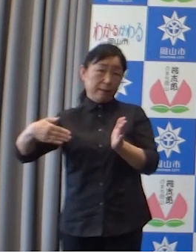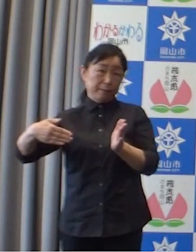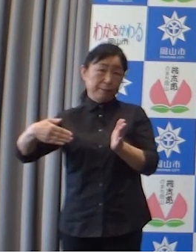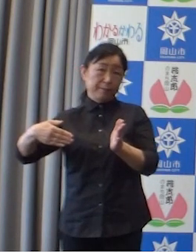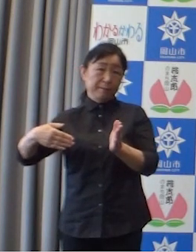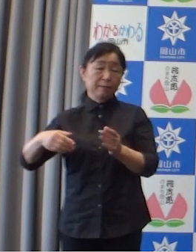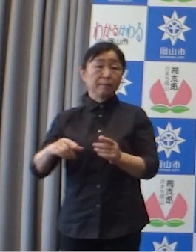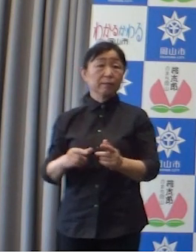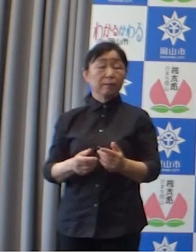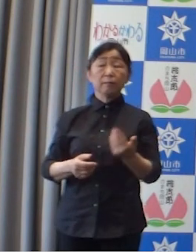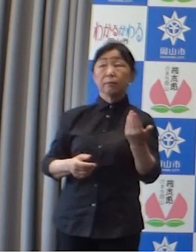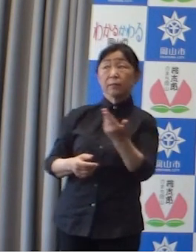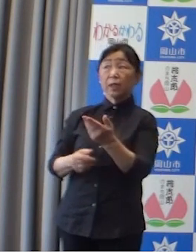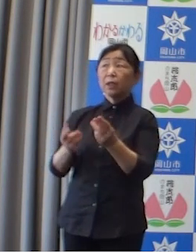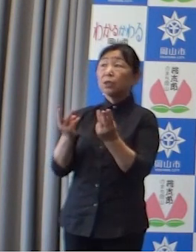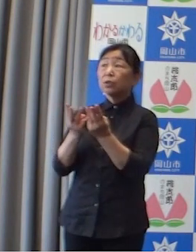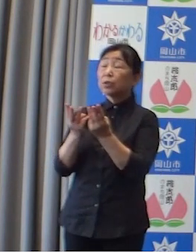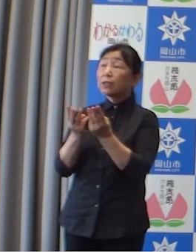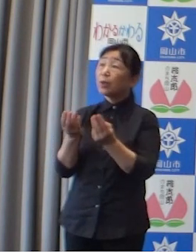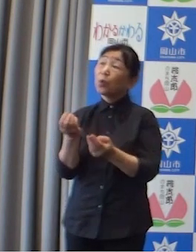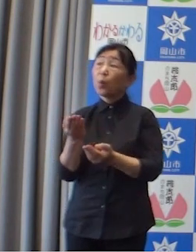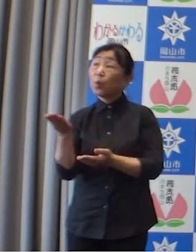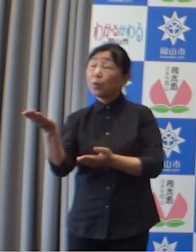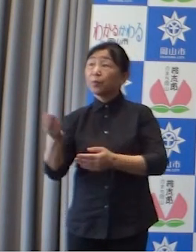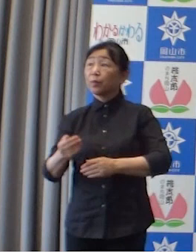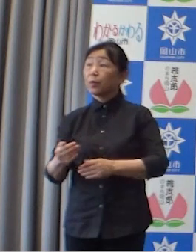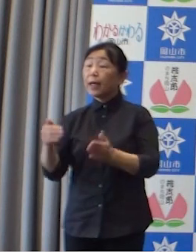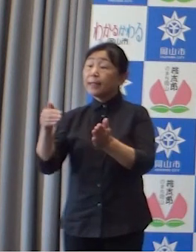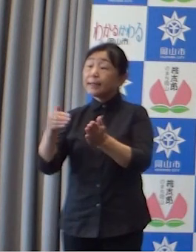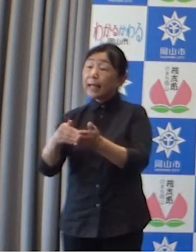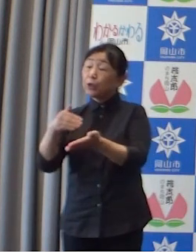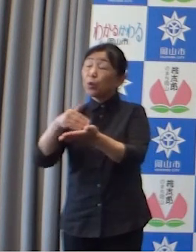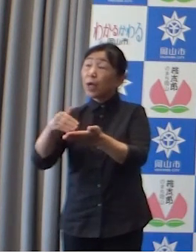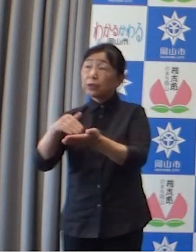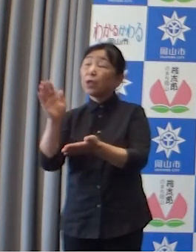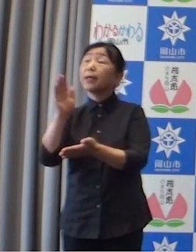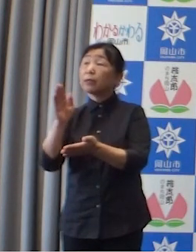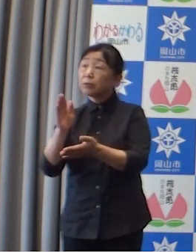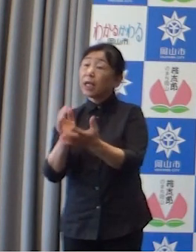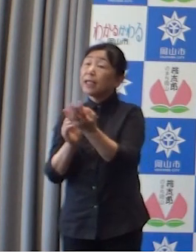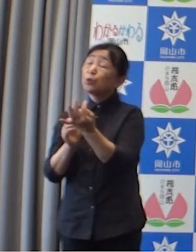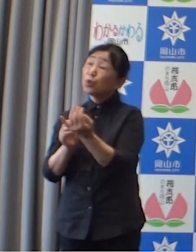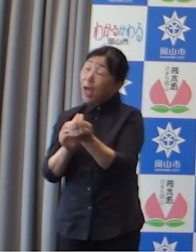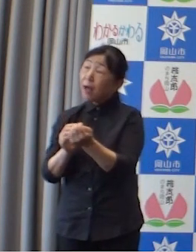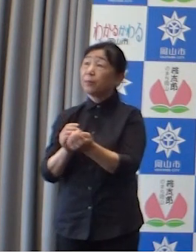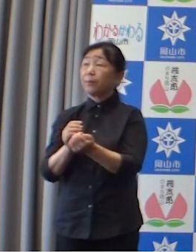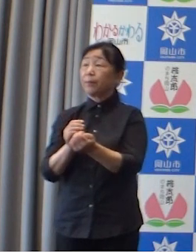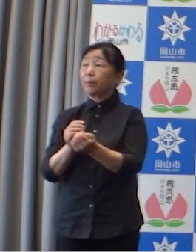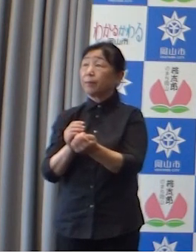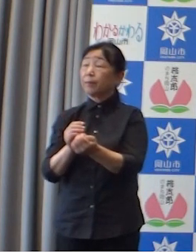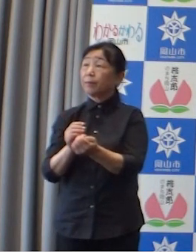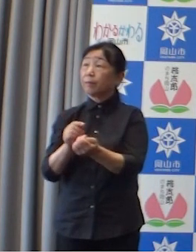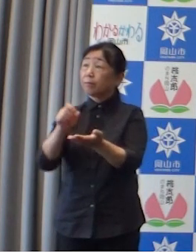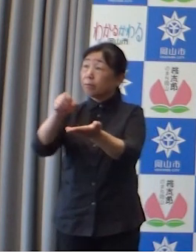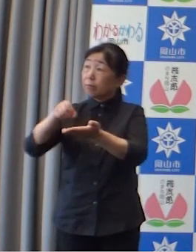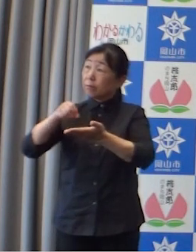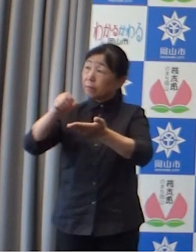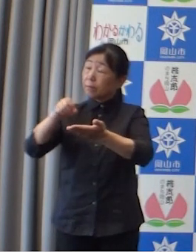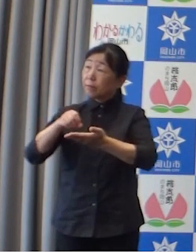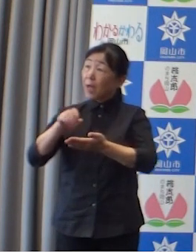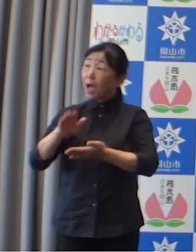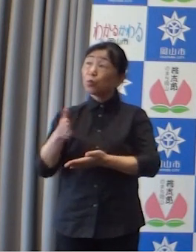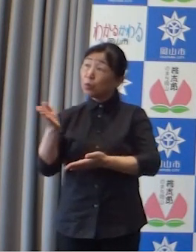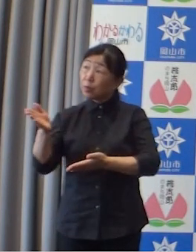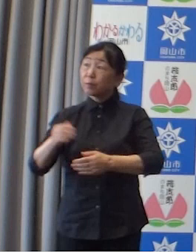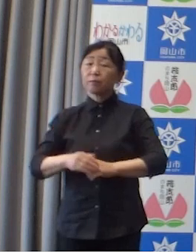についてはまだ集計をしておりません。 数字的には上がってきてんの、まあ、いや最終集計は別にして、はい、いくつかの、はい、返却